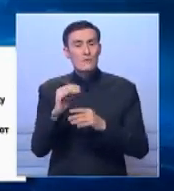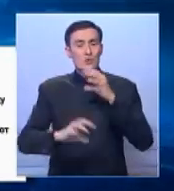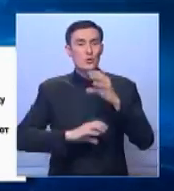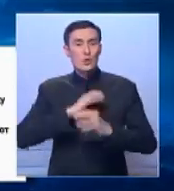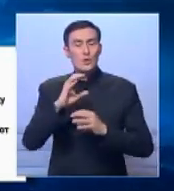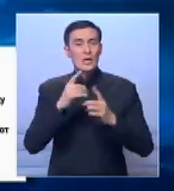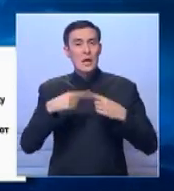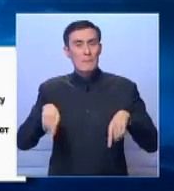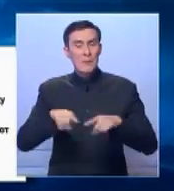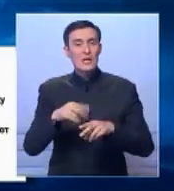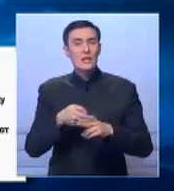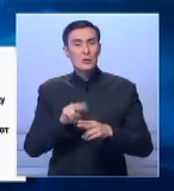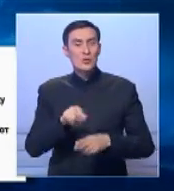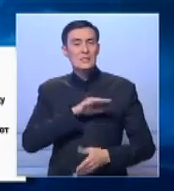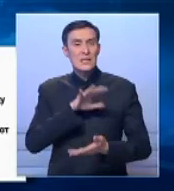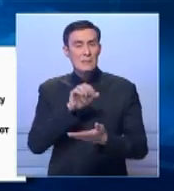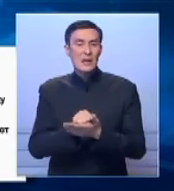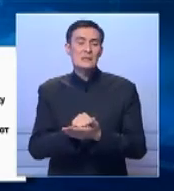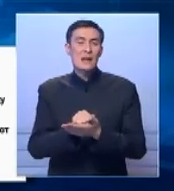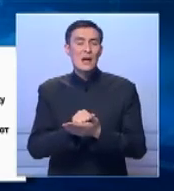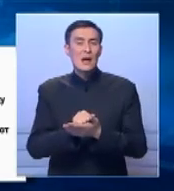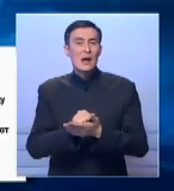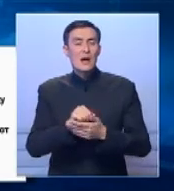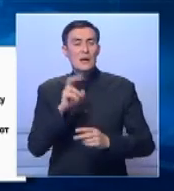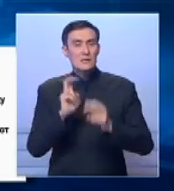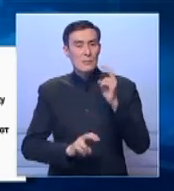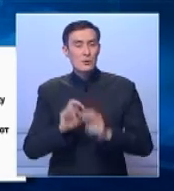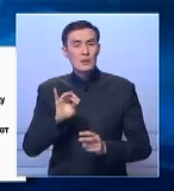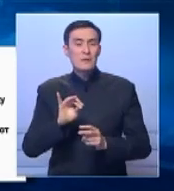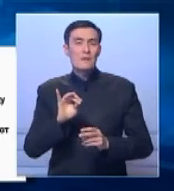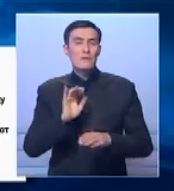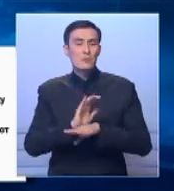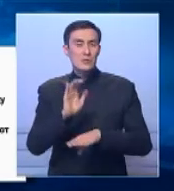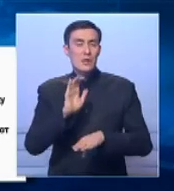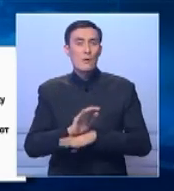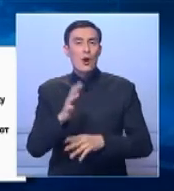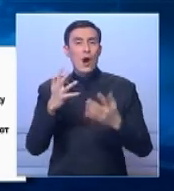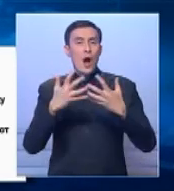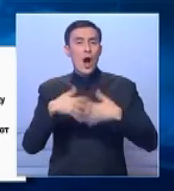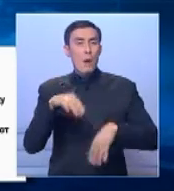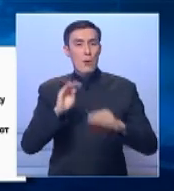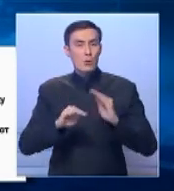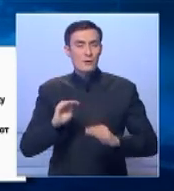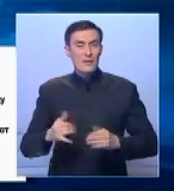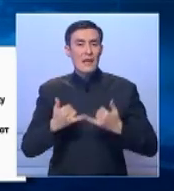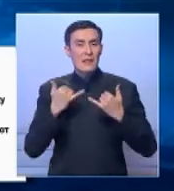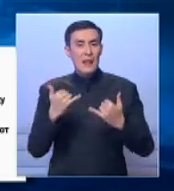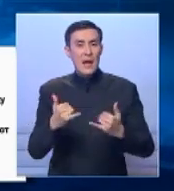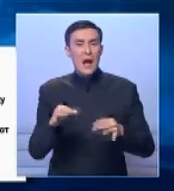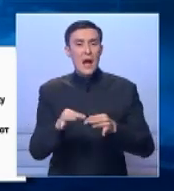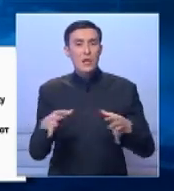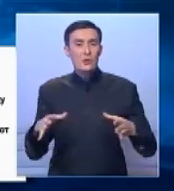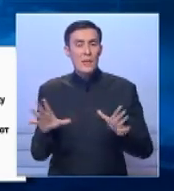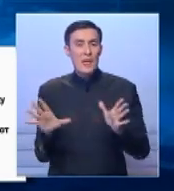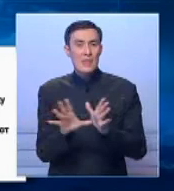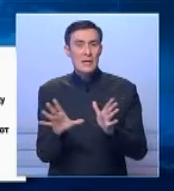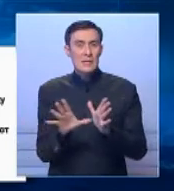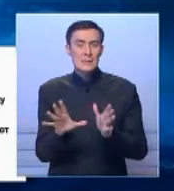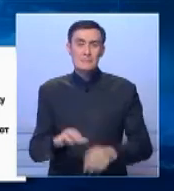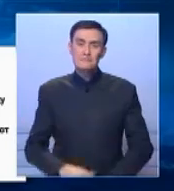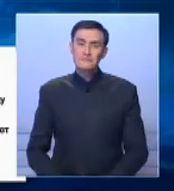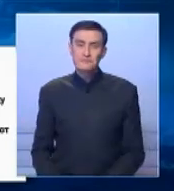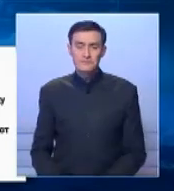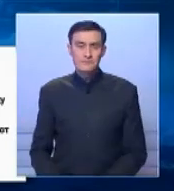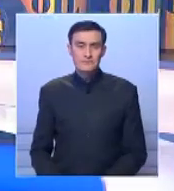международном гиганте, который занимается разработкой и производством оборудования для атомной энергетики.